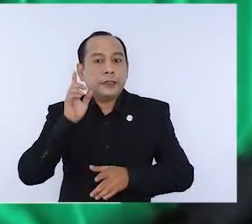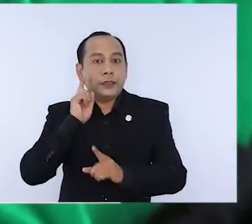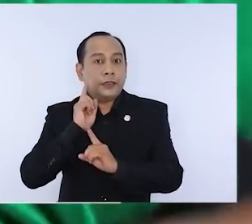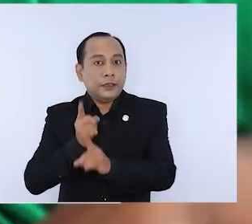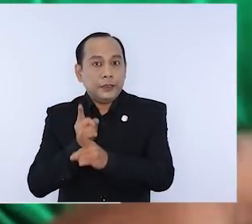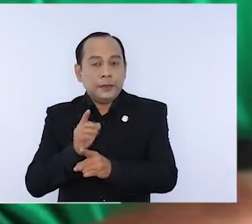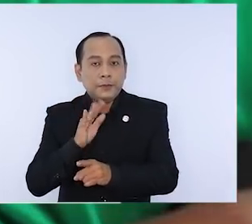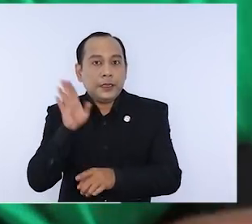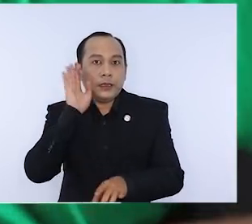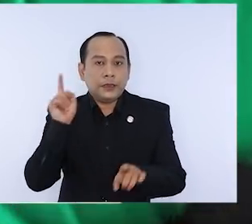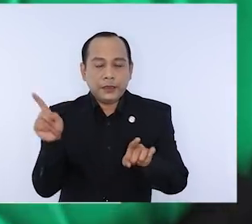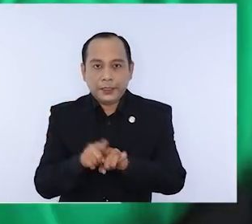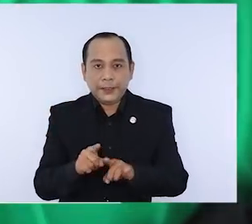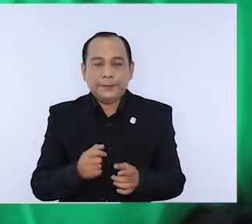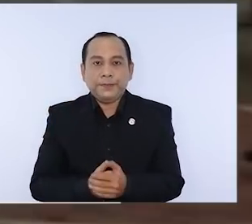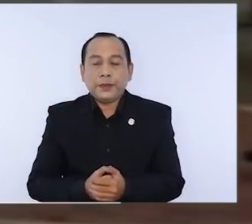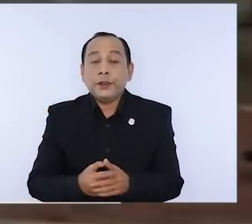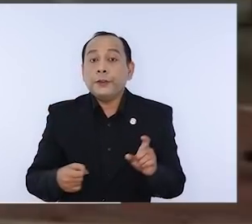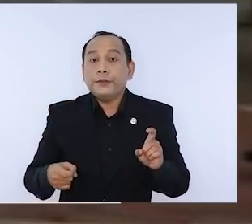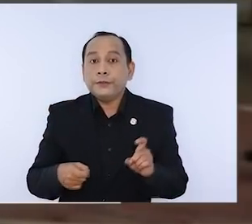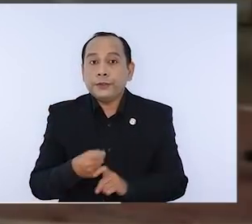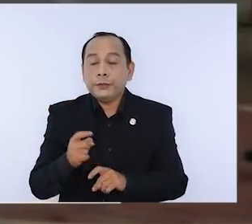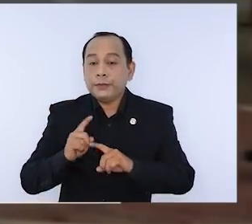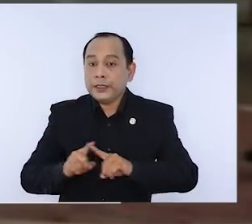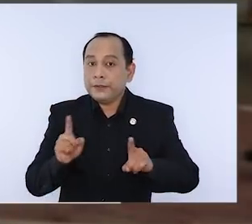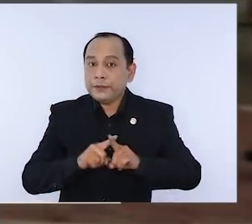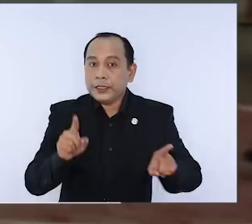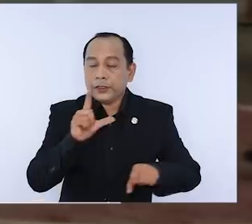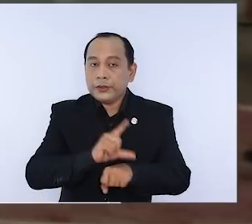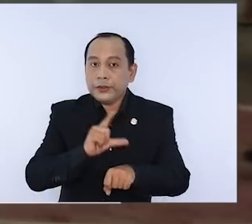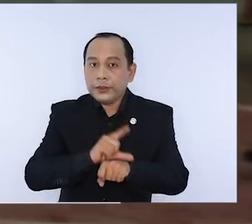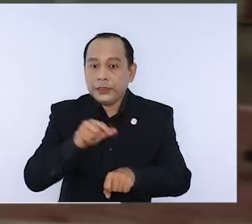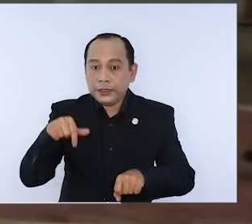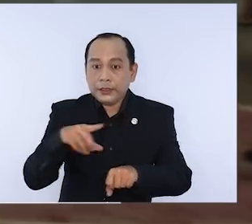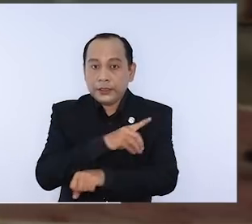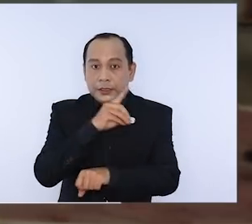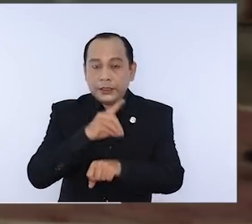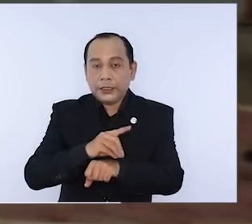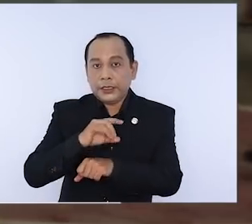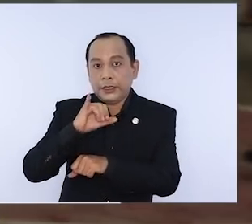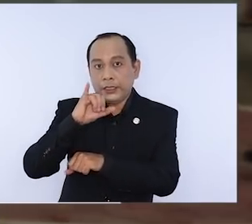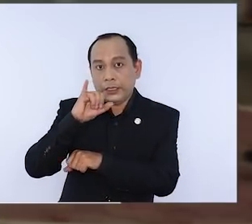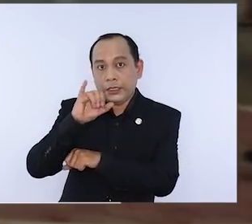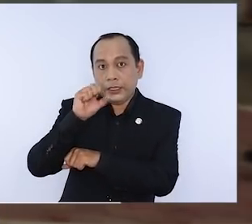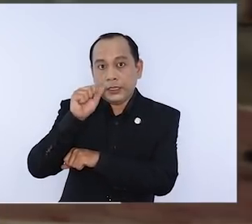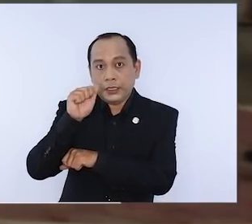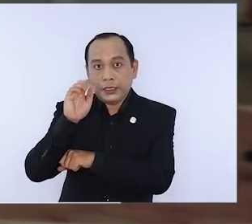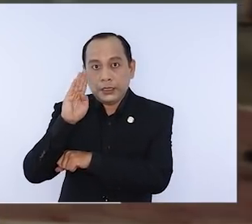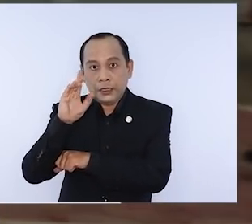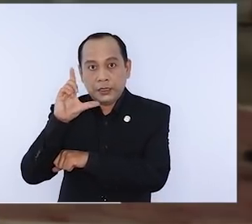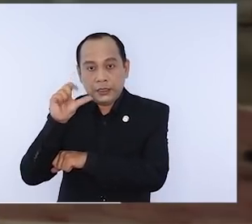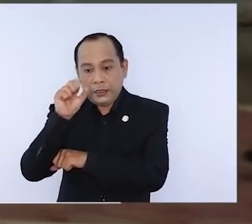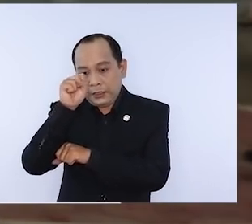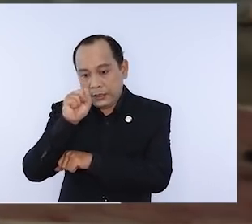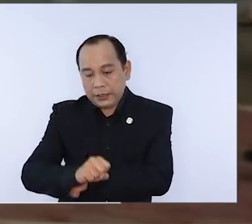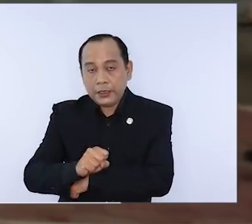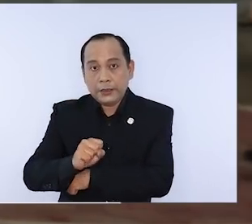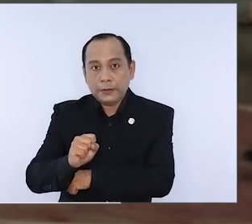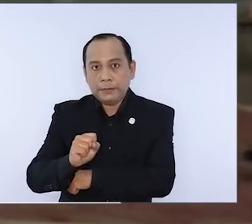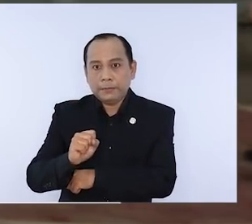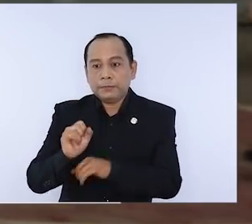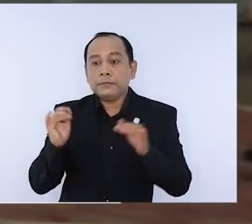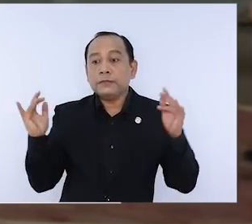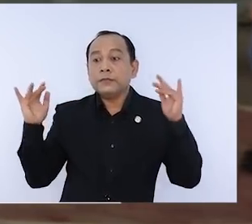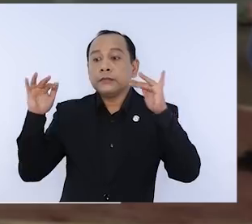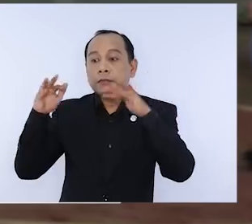mga kapatid mula po sa iba't ibang lokal ng distrito ng Isabela South ay nagtungo po sa dakong